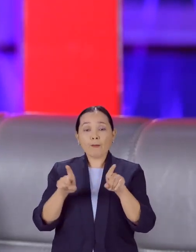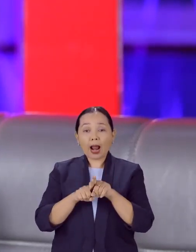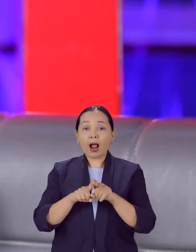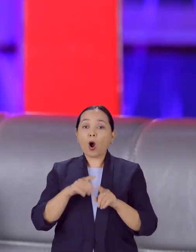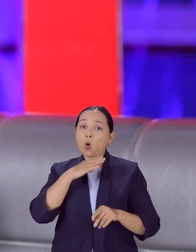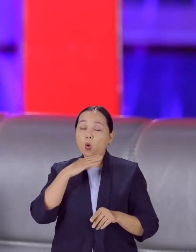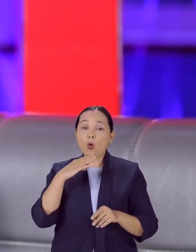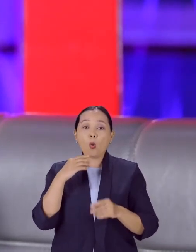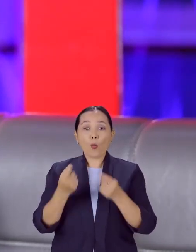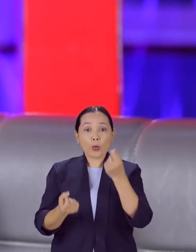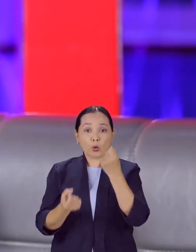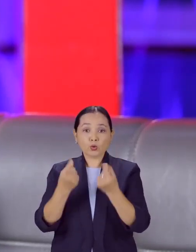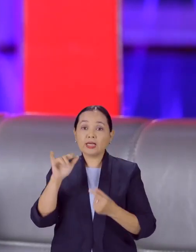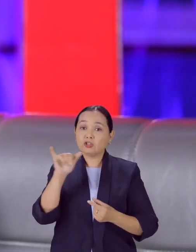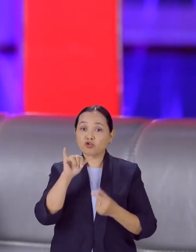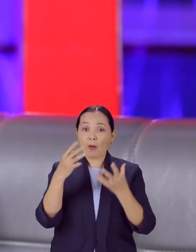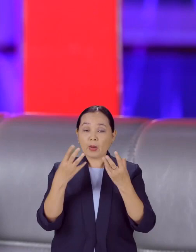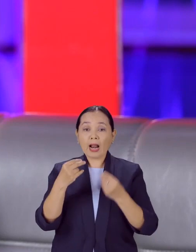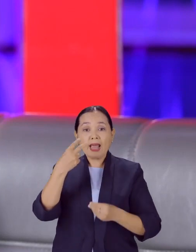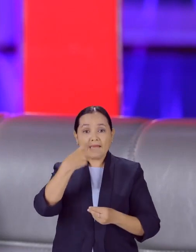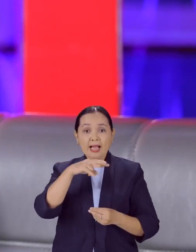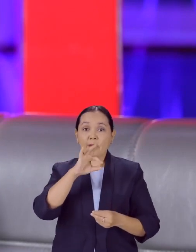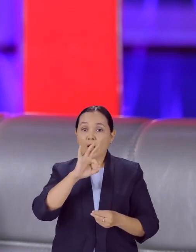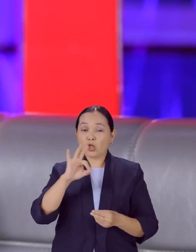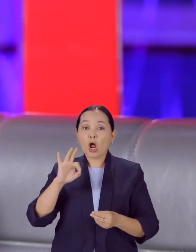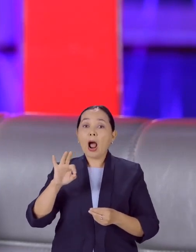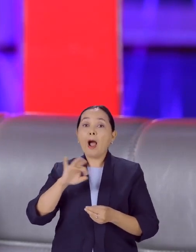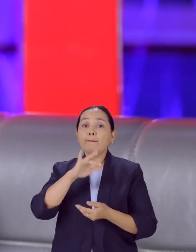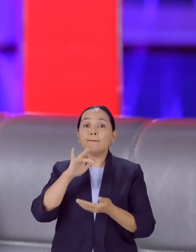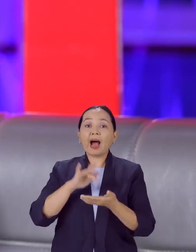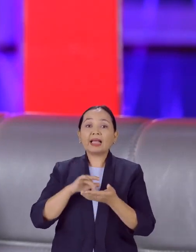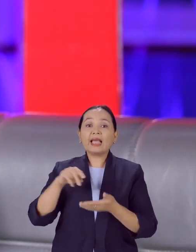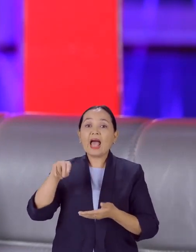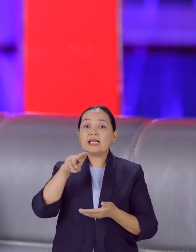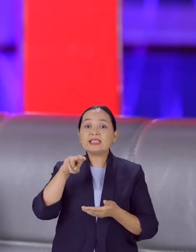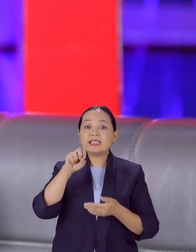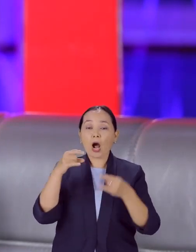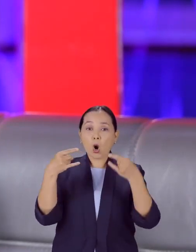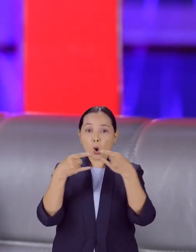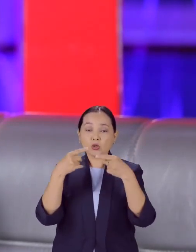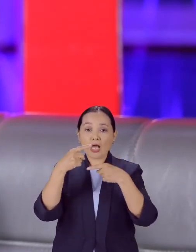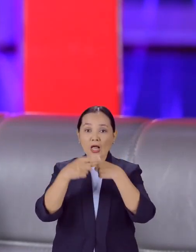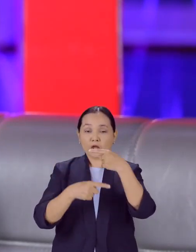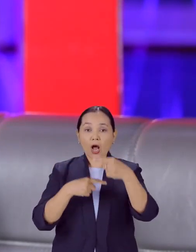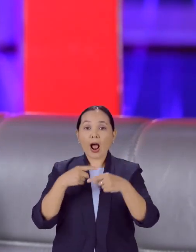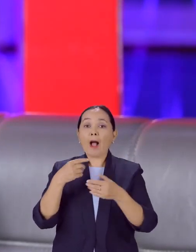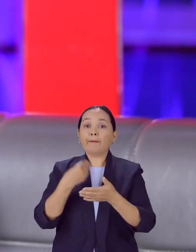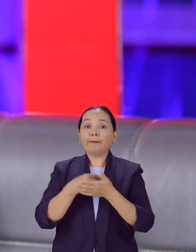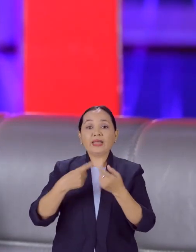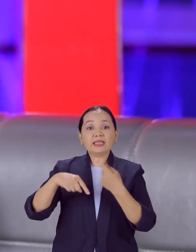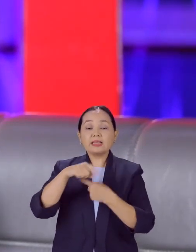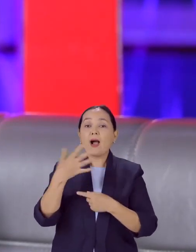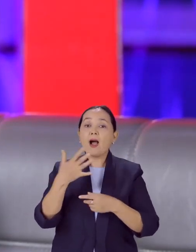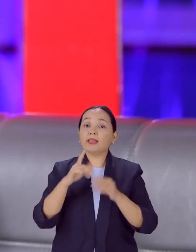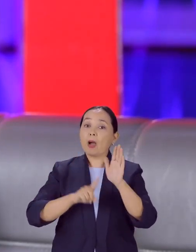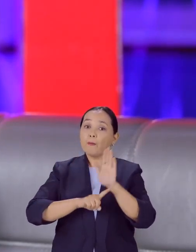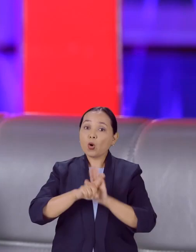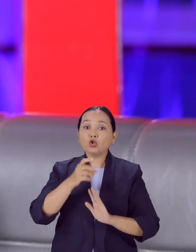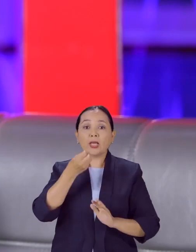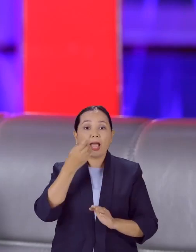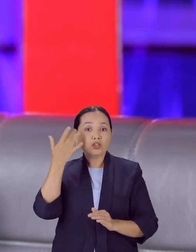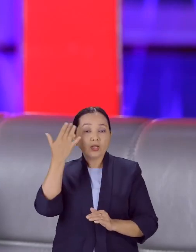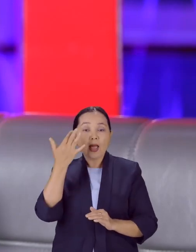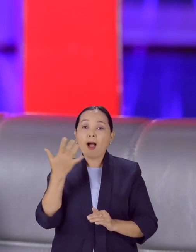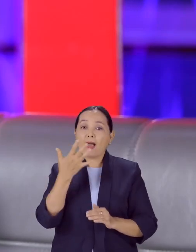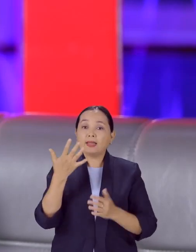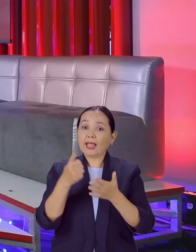ko'p yuzlanishadi. Shanba kuni 20:00 da markazda ko'rsatuvni tomosha qilish orqali biznesni qanday qilib boshlash va yaxshi niyatga